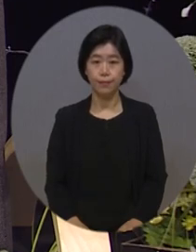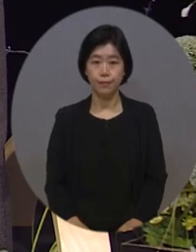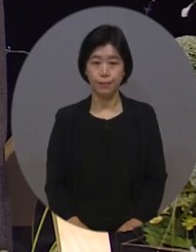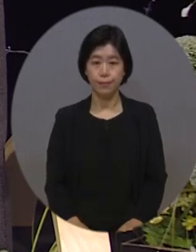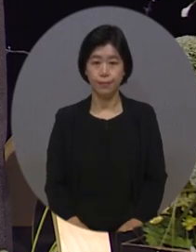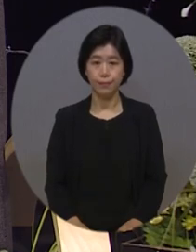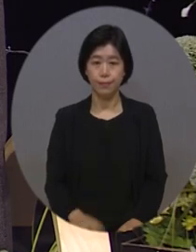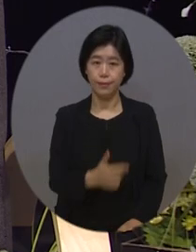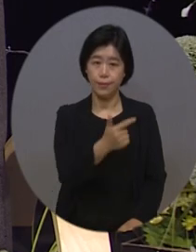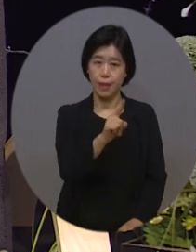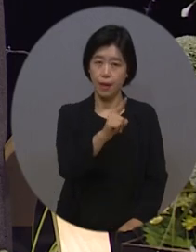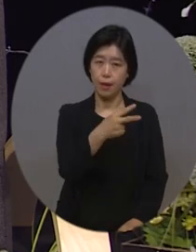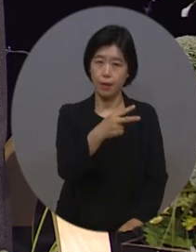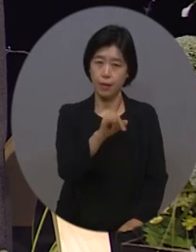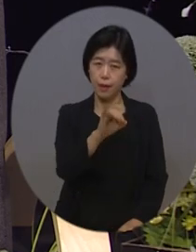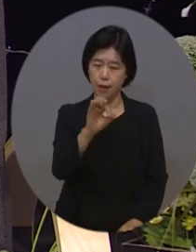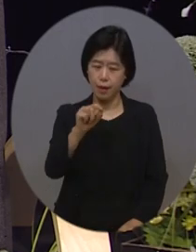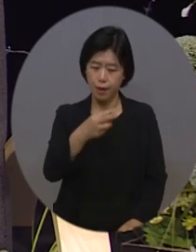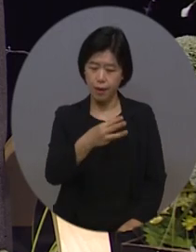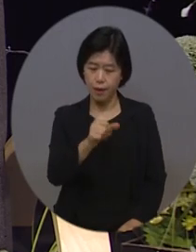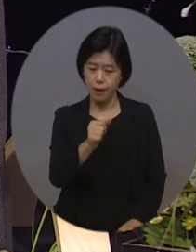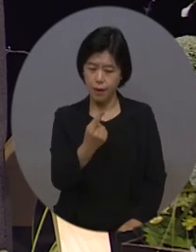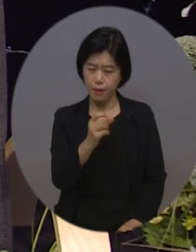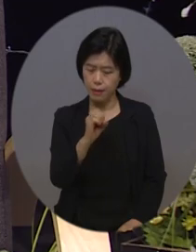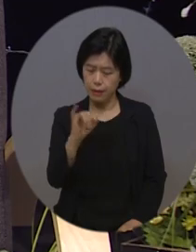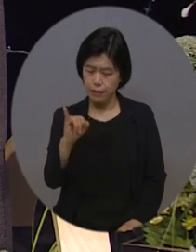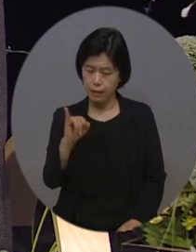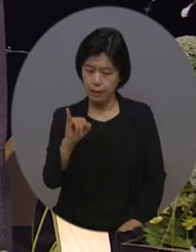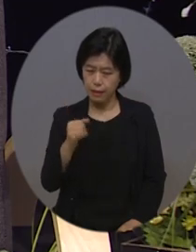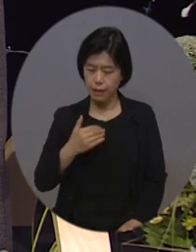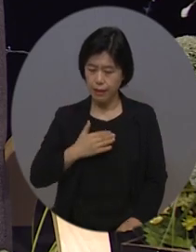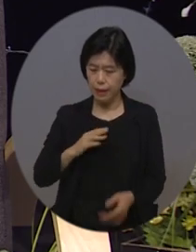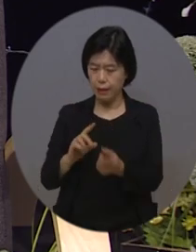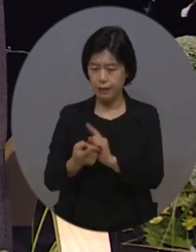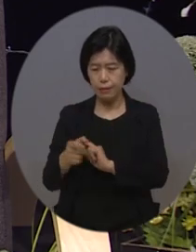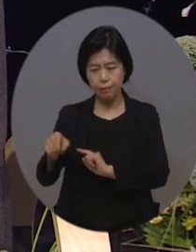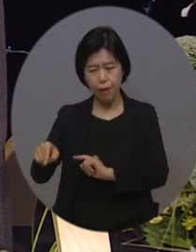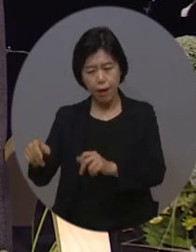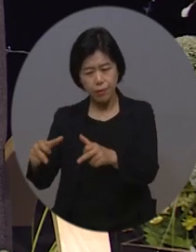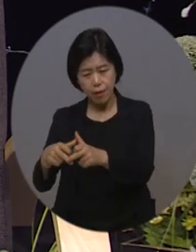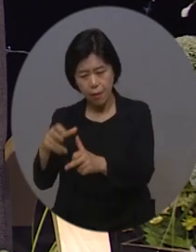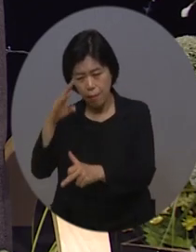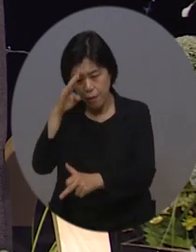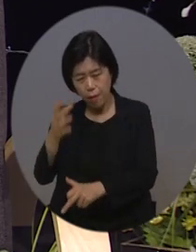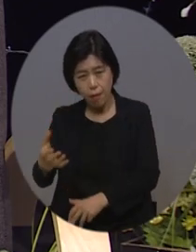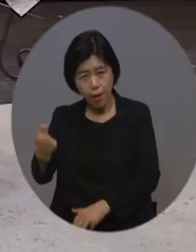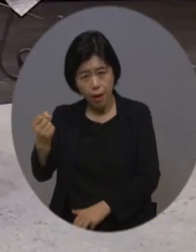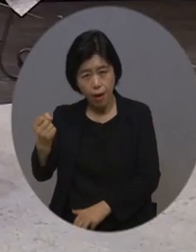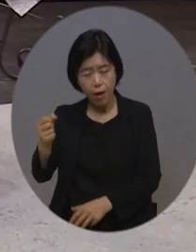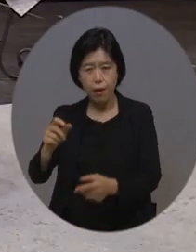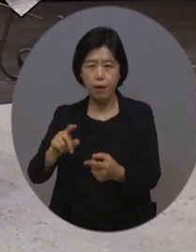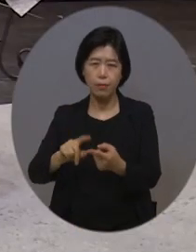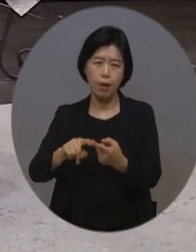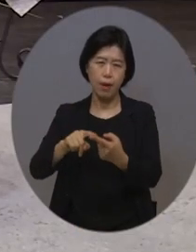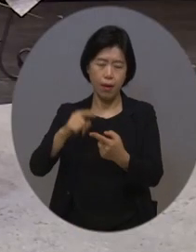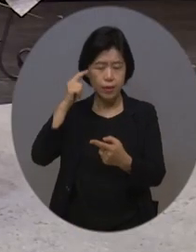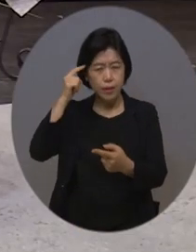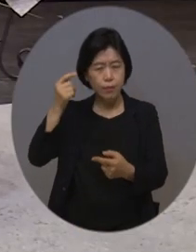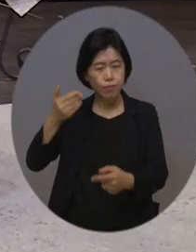나대아리와 나의 관계는 저 역시 해설할 수 없는 세계이며 대답할 수도 없는 질문입니다.